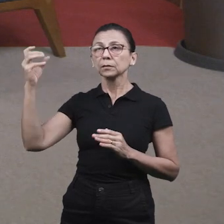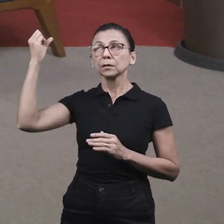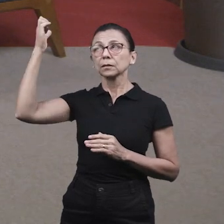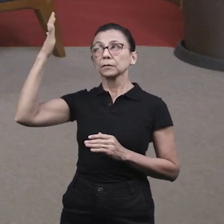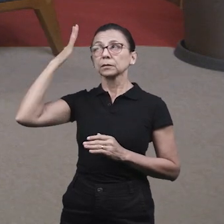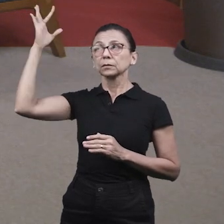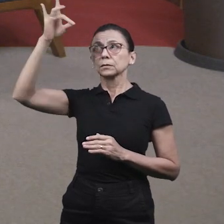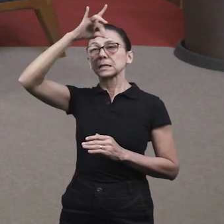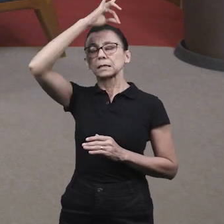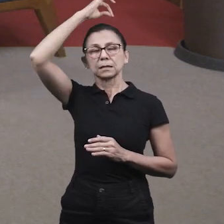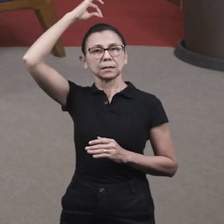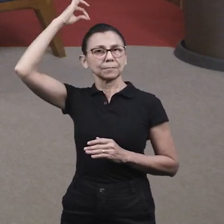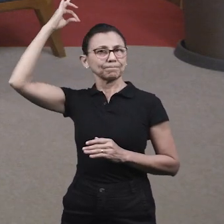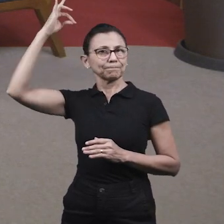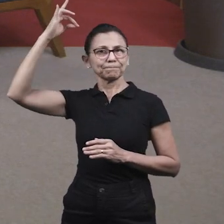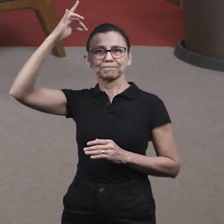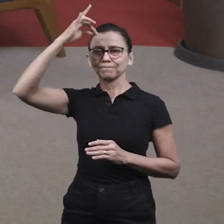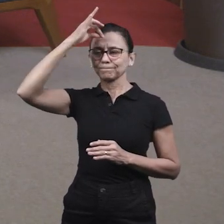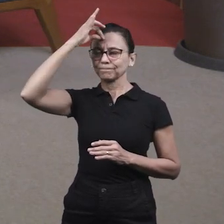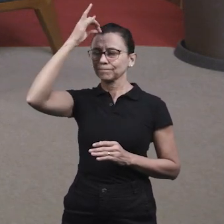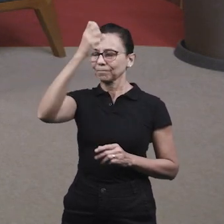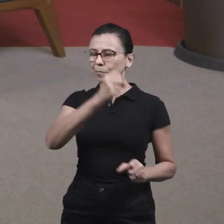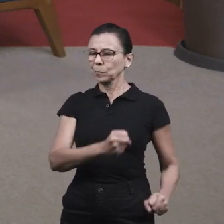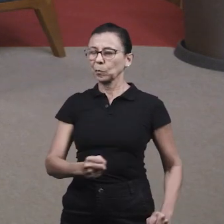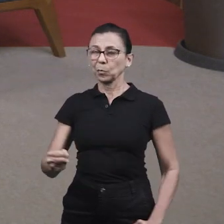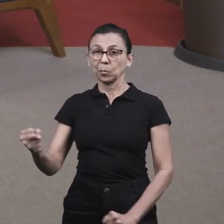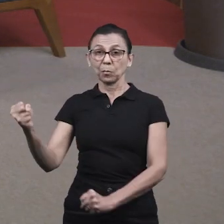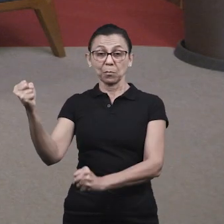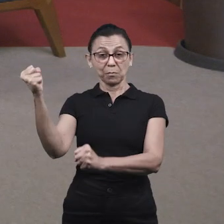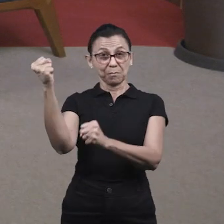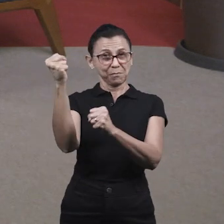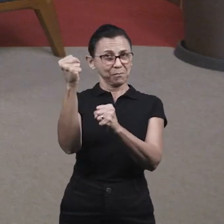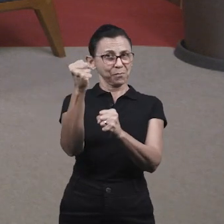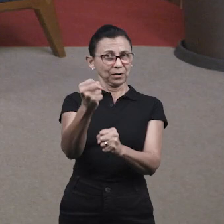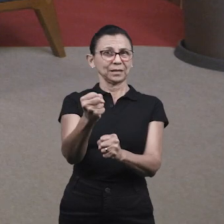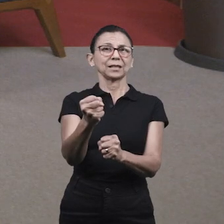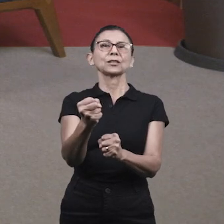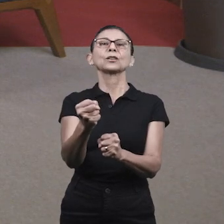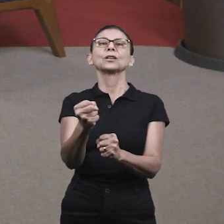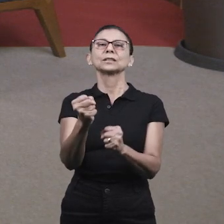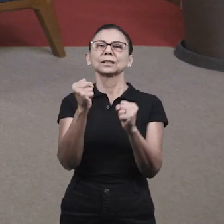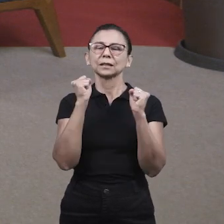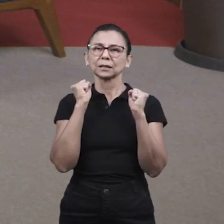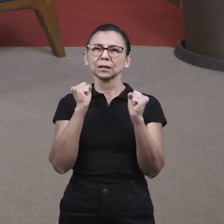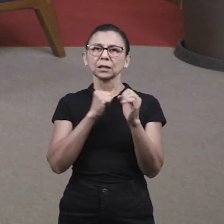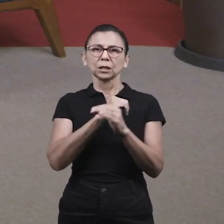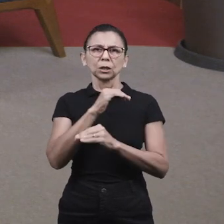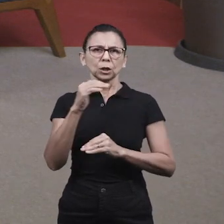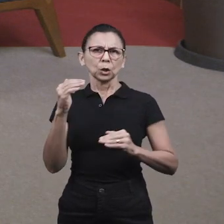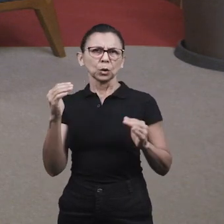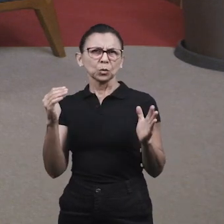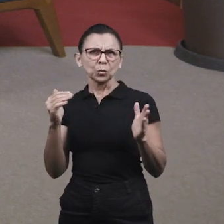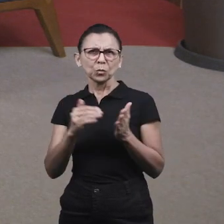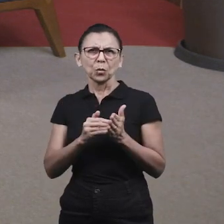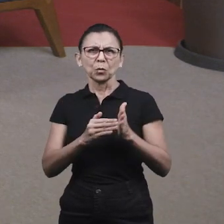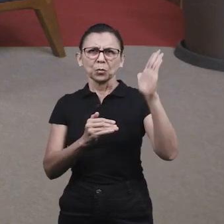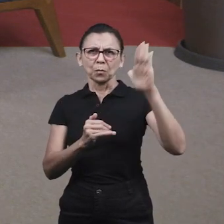la Bible, avec l'opération, la révélation du Saint-Esprit, est une